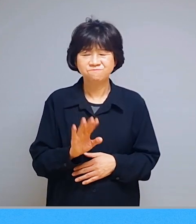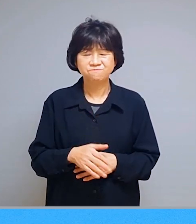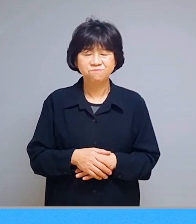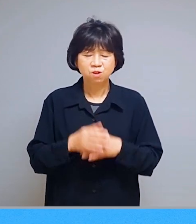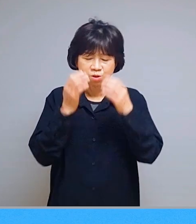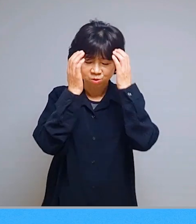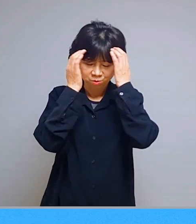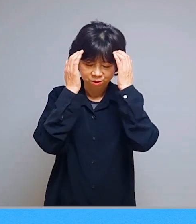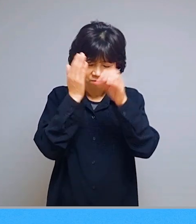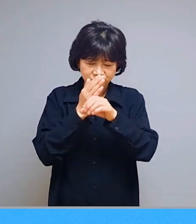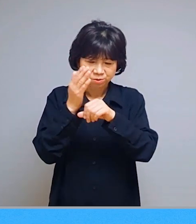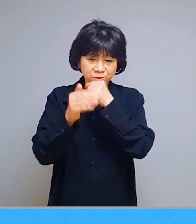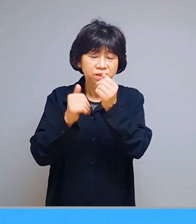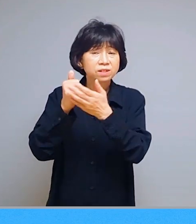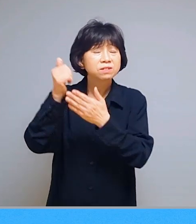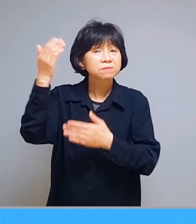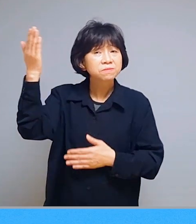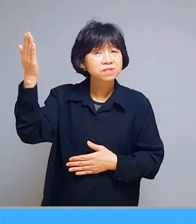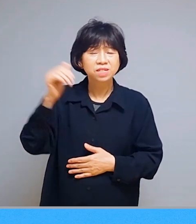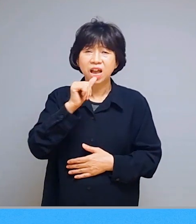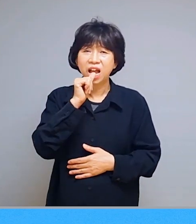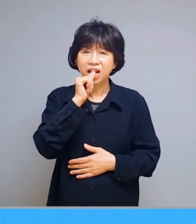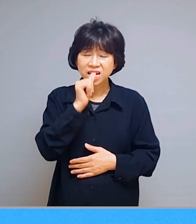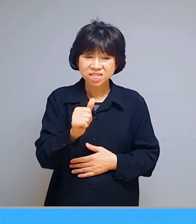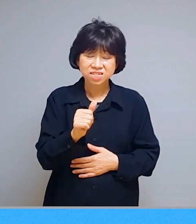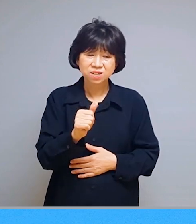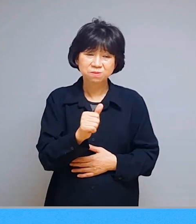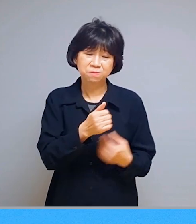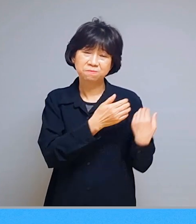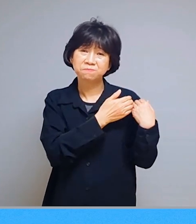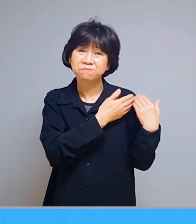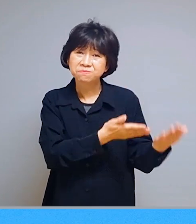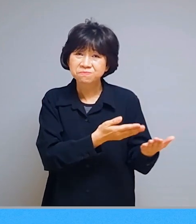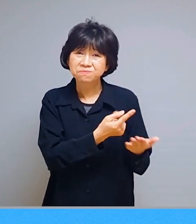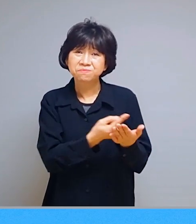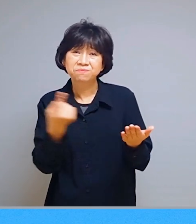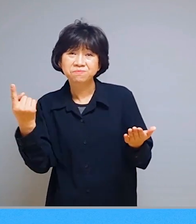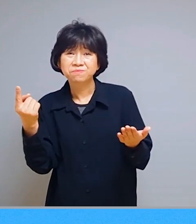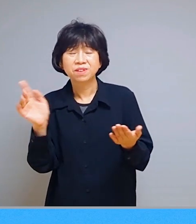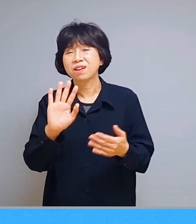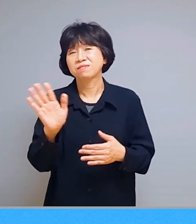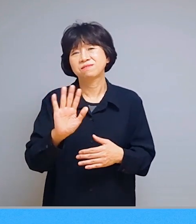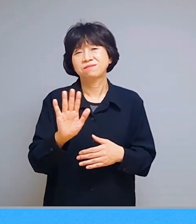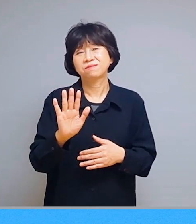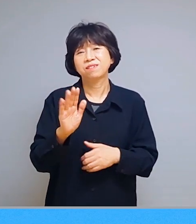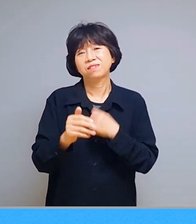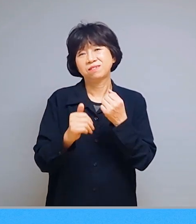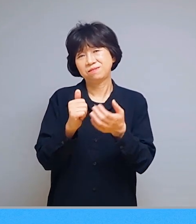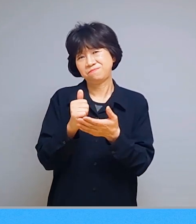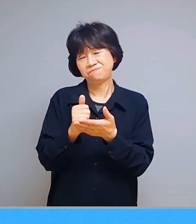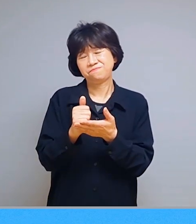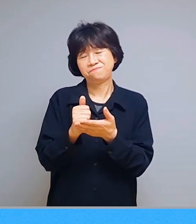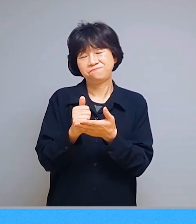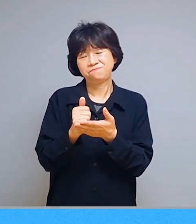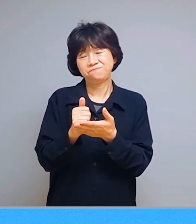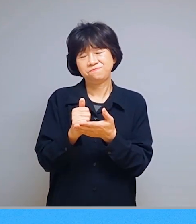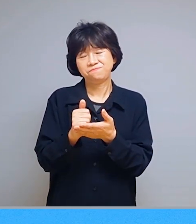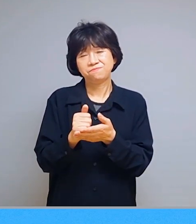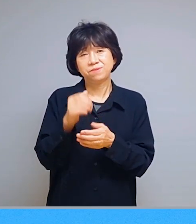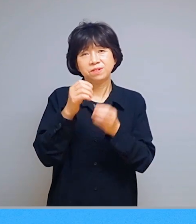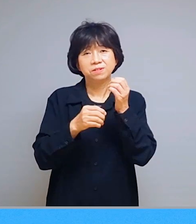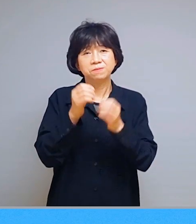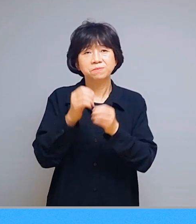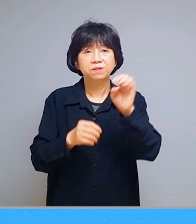고난 속에서도 하나님은 결코 우리를 버리시거나 떠나지 않으시는 분인 줄 믿습니다. 시편